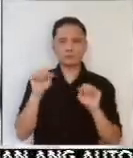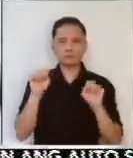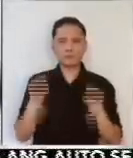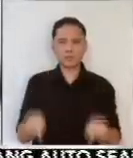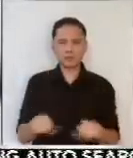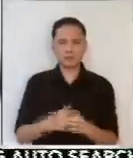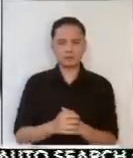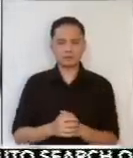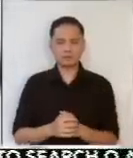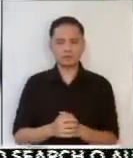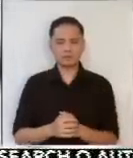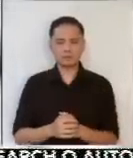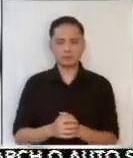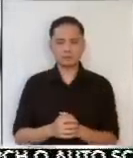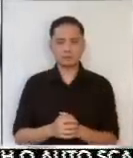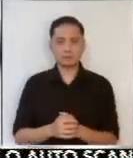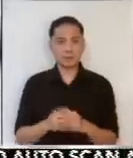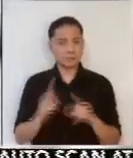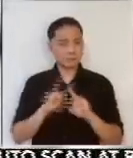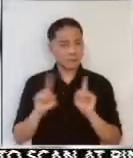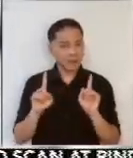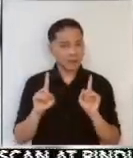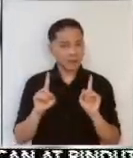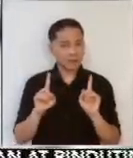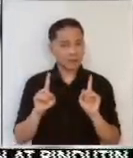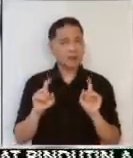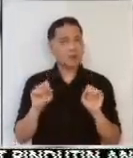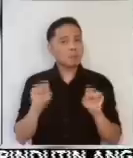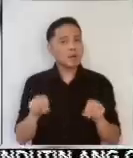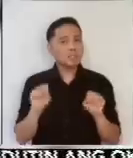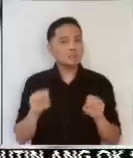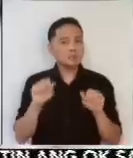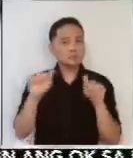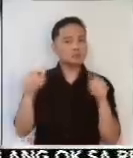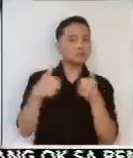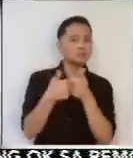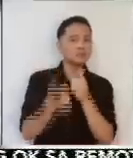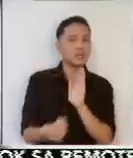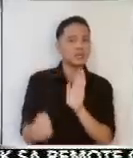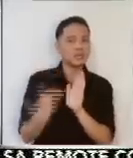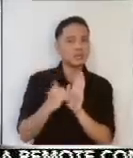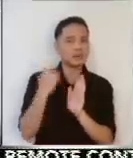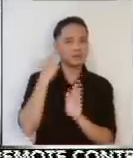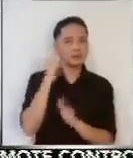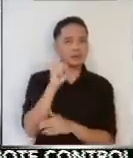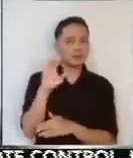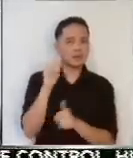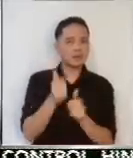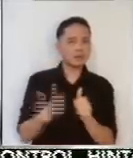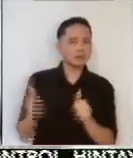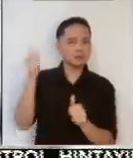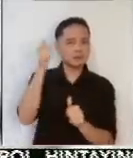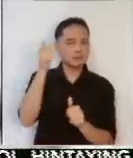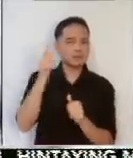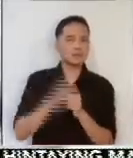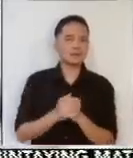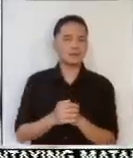pwede pang ma-challenge ito sa Korte Suprema, no? Mm-hmm. On the ground that